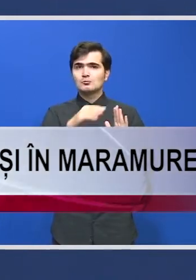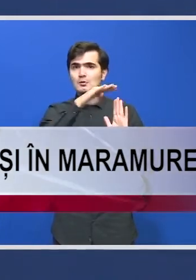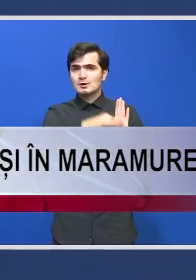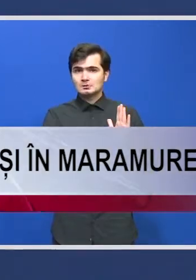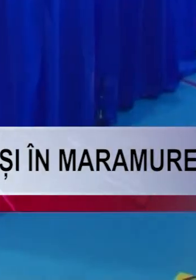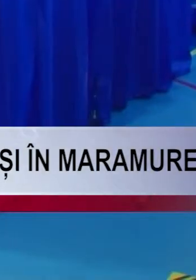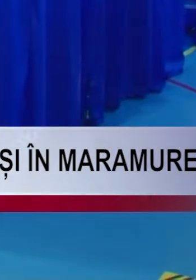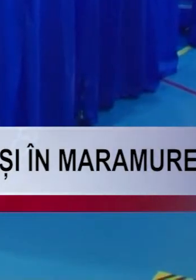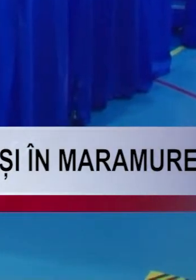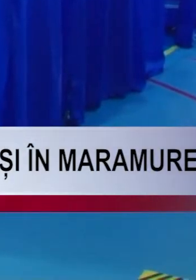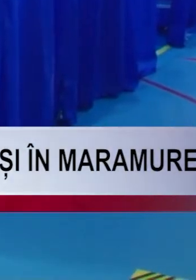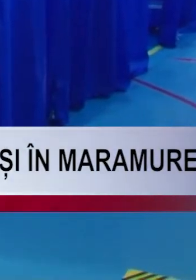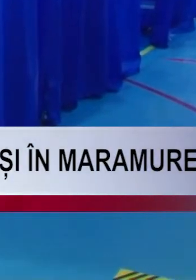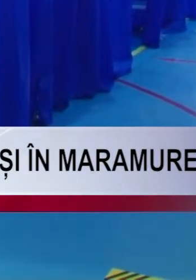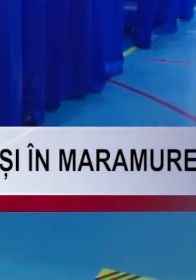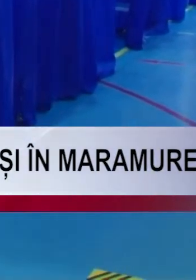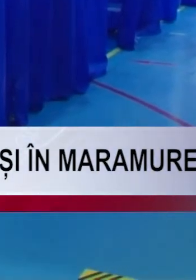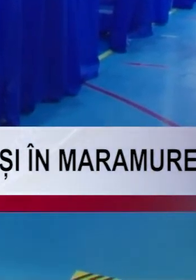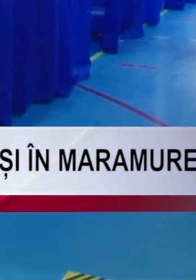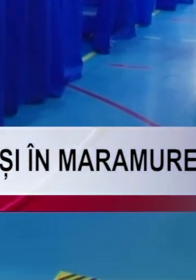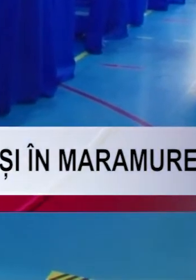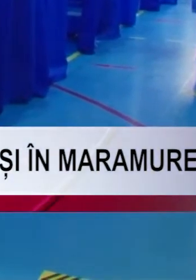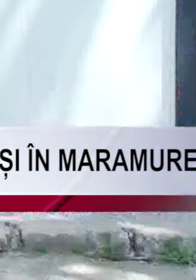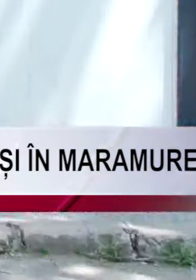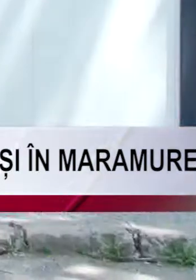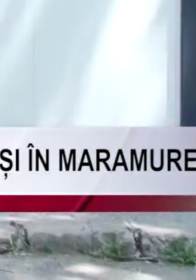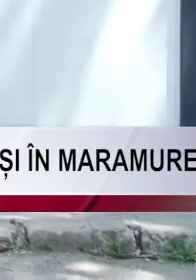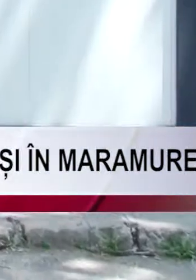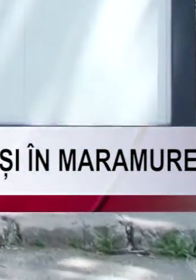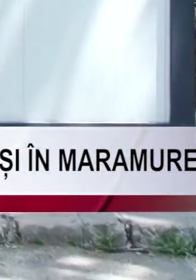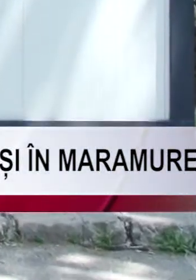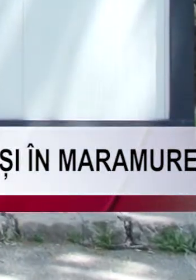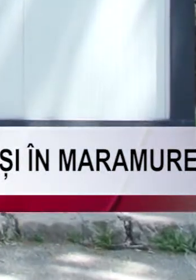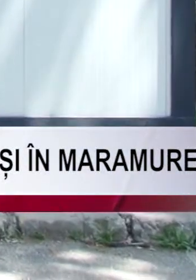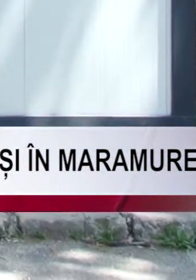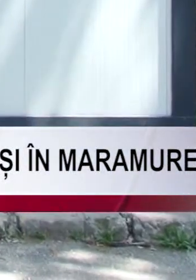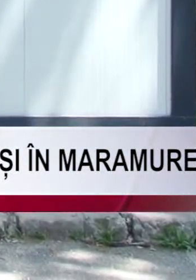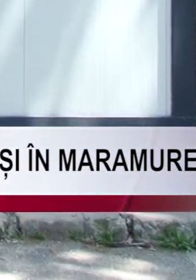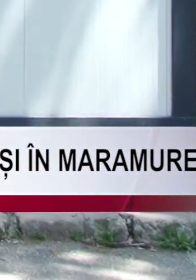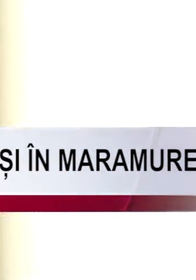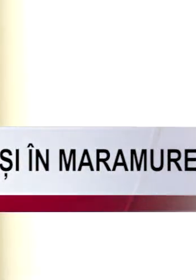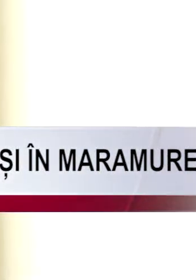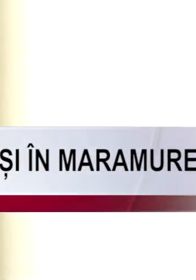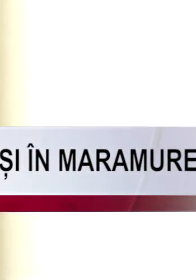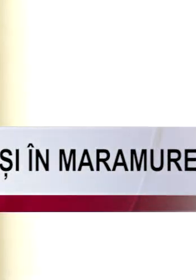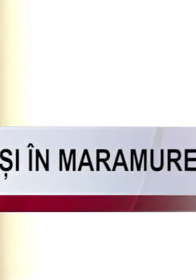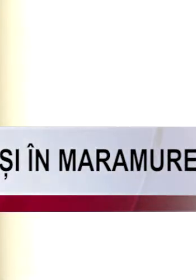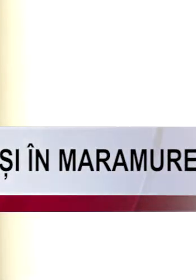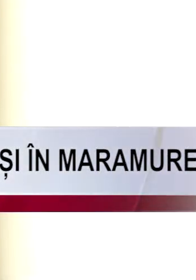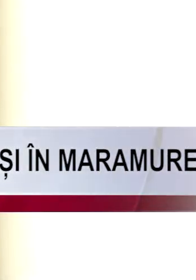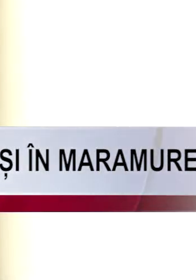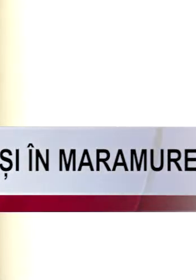acum o să vadă că numărul crește, din păcate, poate că o să-și schimbă părerea și o să vină la vaccinare. Deci aici sunt aspecte